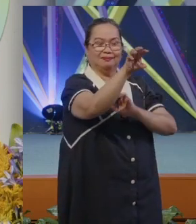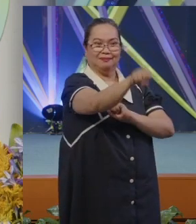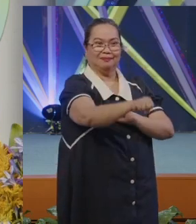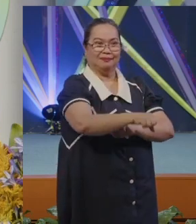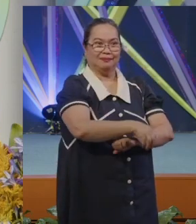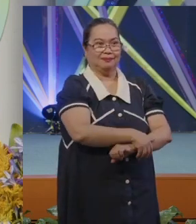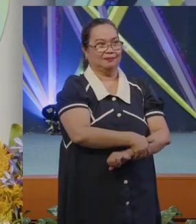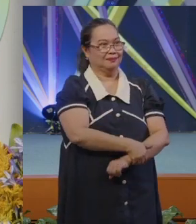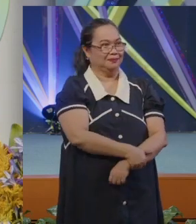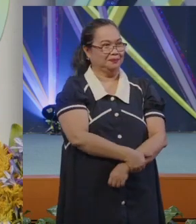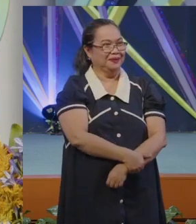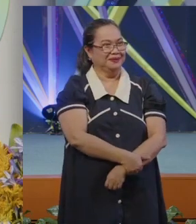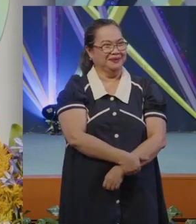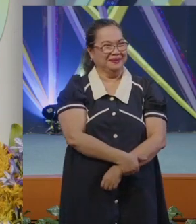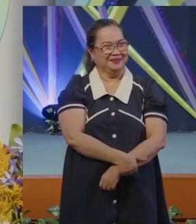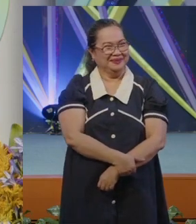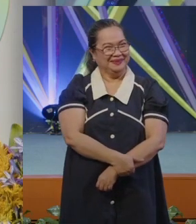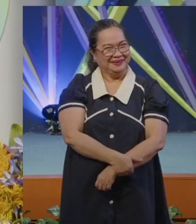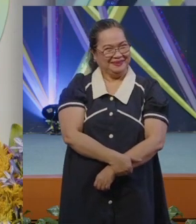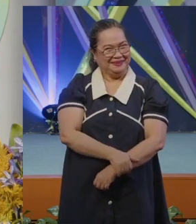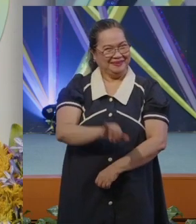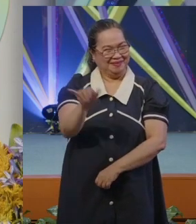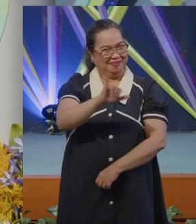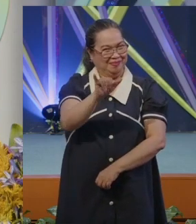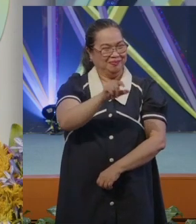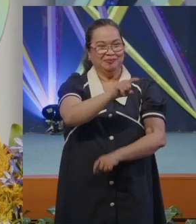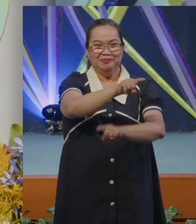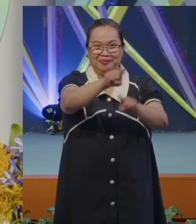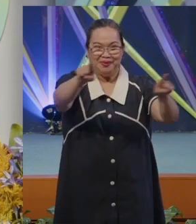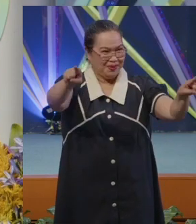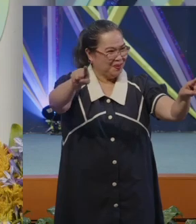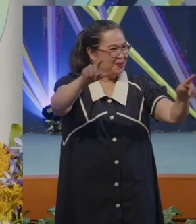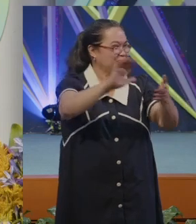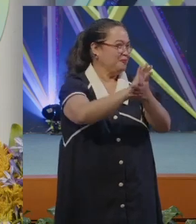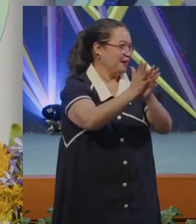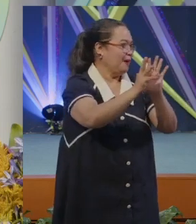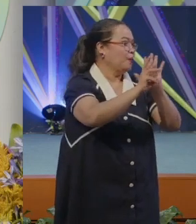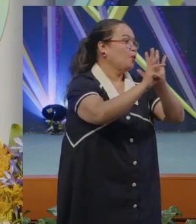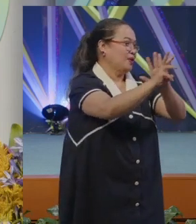ng Channel 7. Diba? Kayo ang aking magiging saksi.